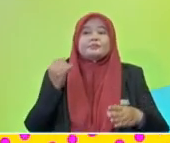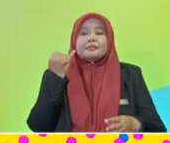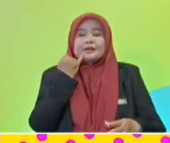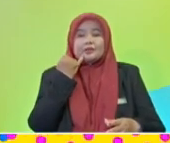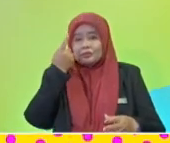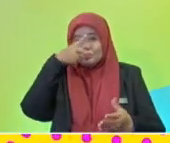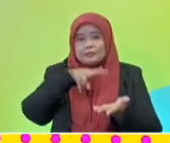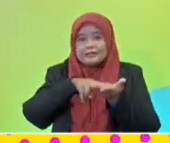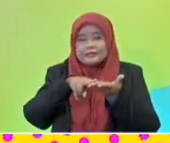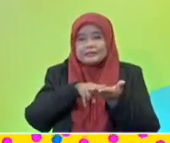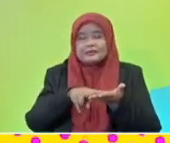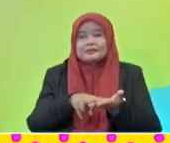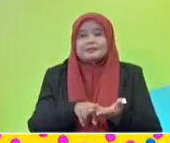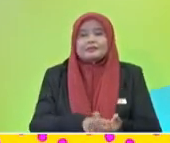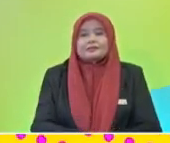bacakan